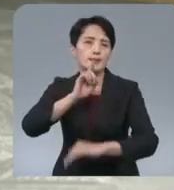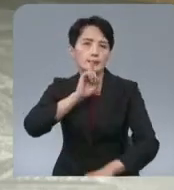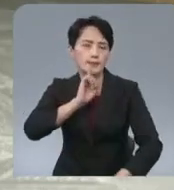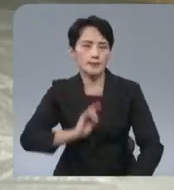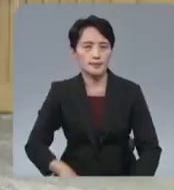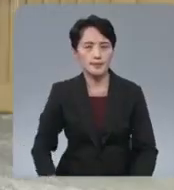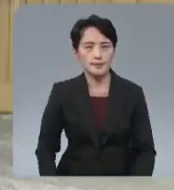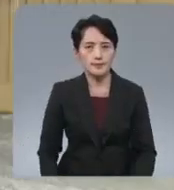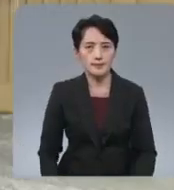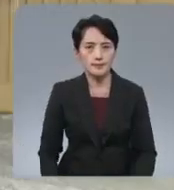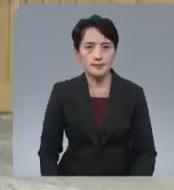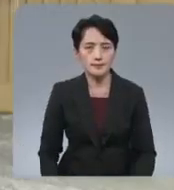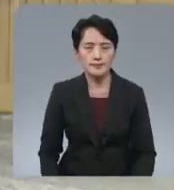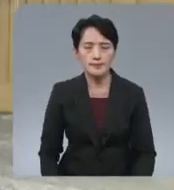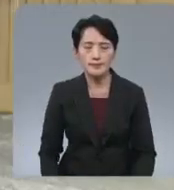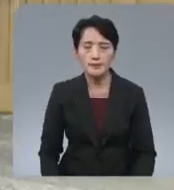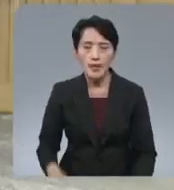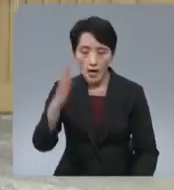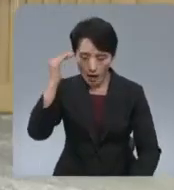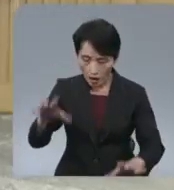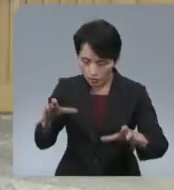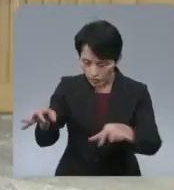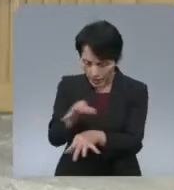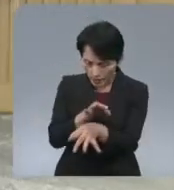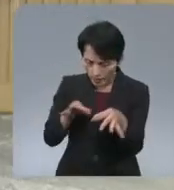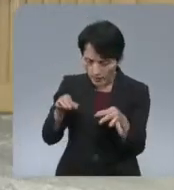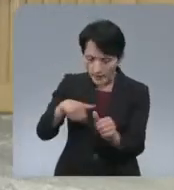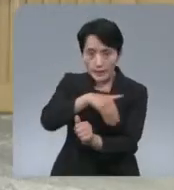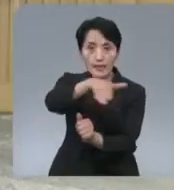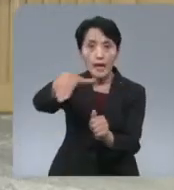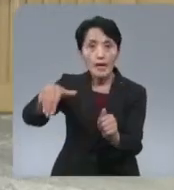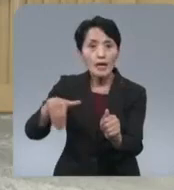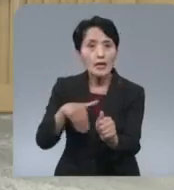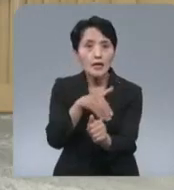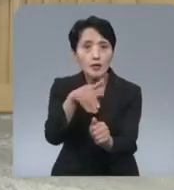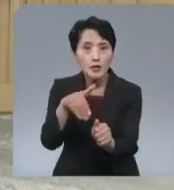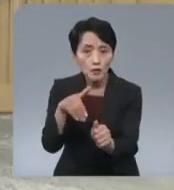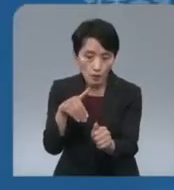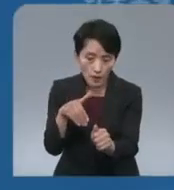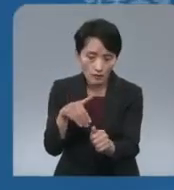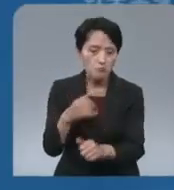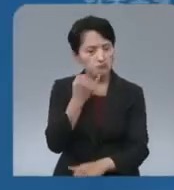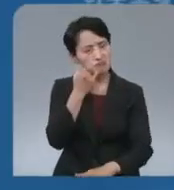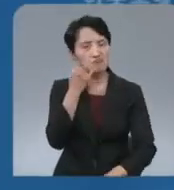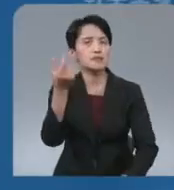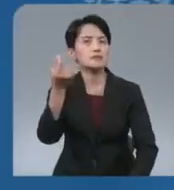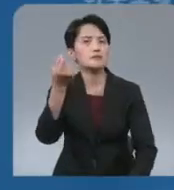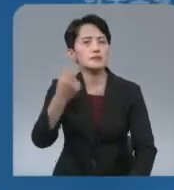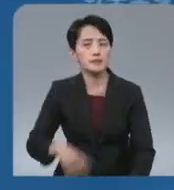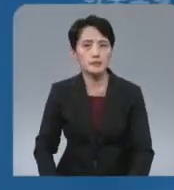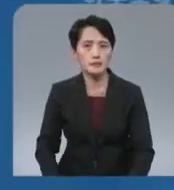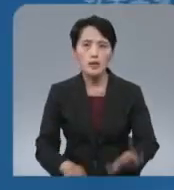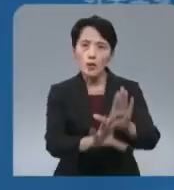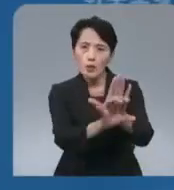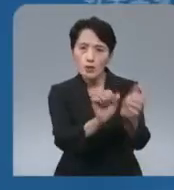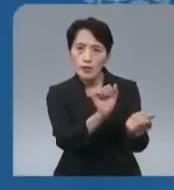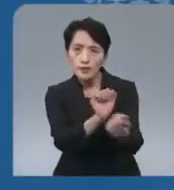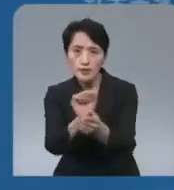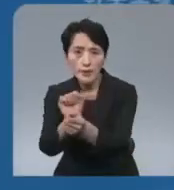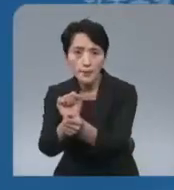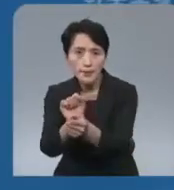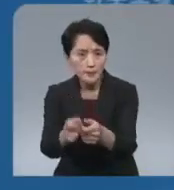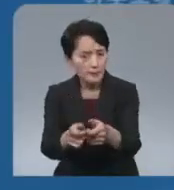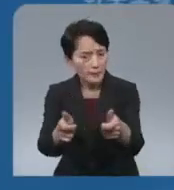продолжит поддерживать восстановление экономического роста и поддержания роста потребительских цен на целевом уровне уделяя при этом